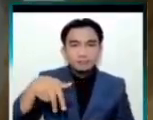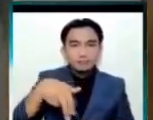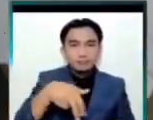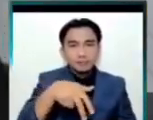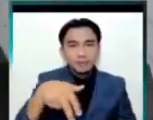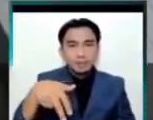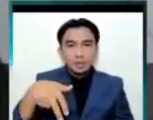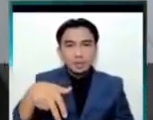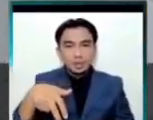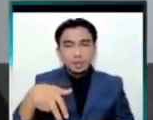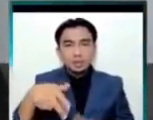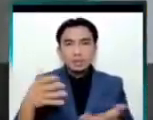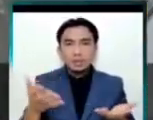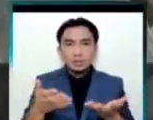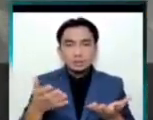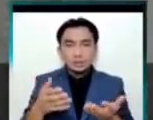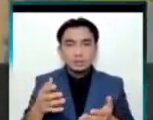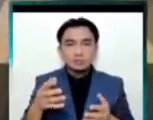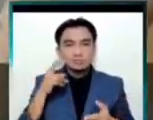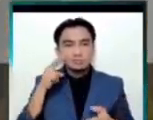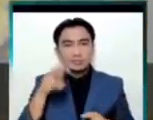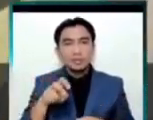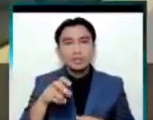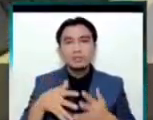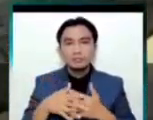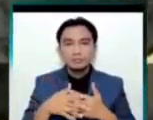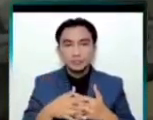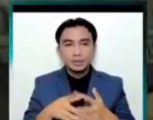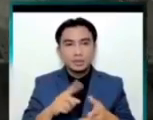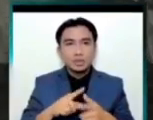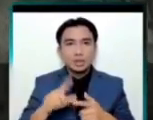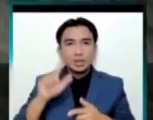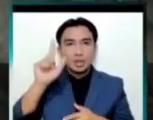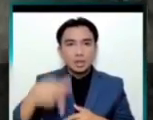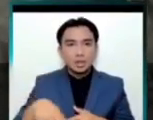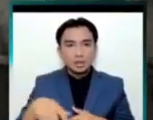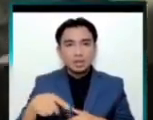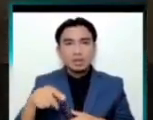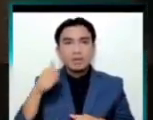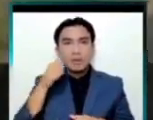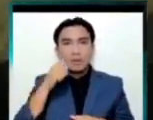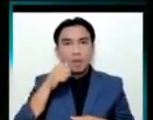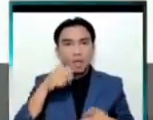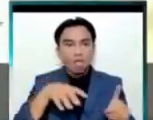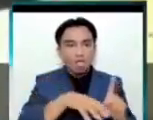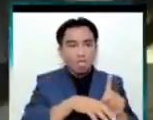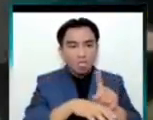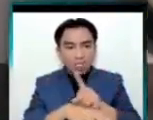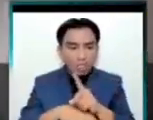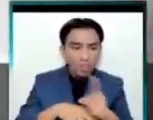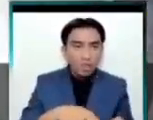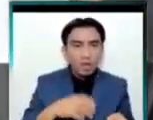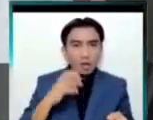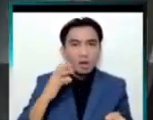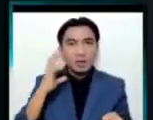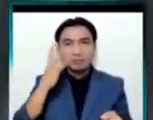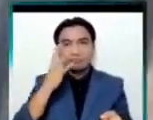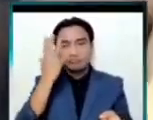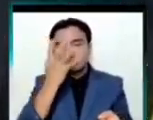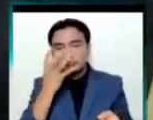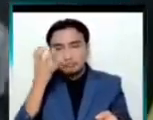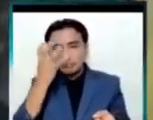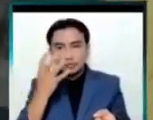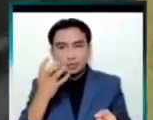sa Amerika. Maya-maya pa, biglang hinimatay ang babae at nahulog sa riles ng tren. Agad namang tumalon sa riles ng tren ng pulis at